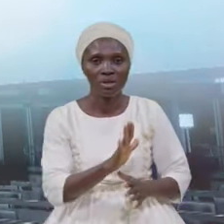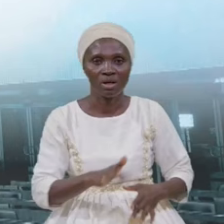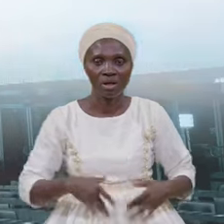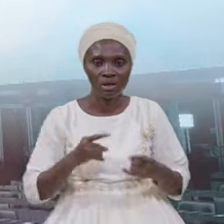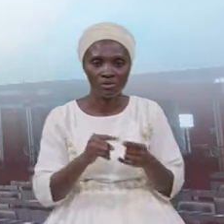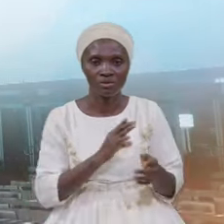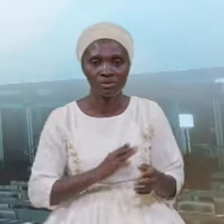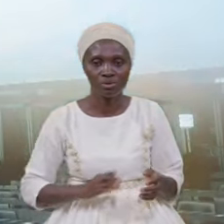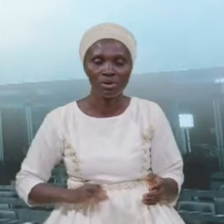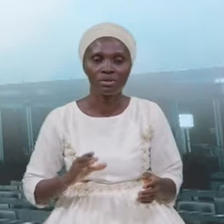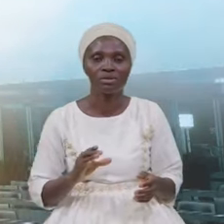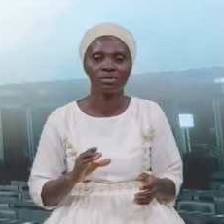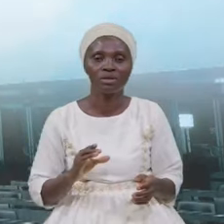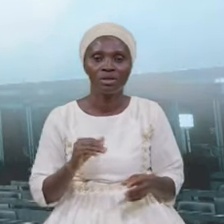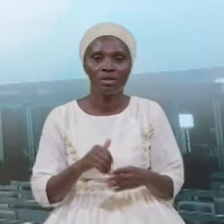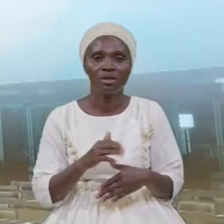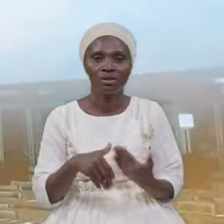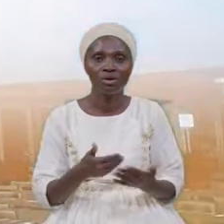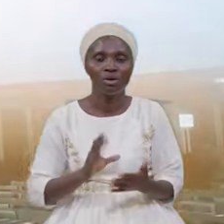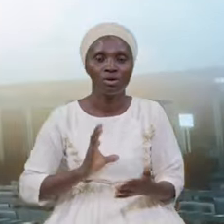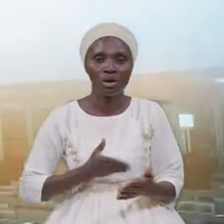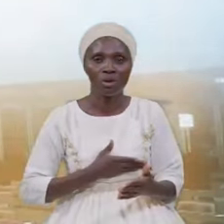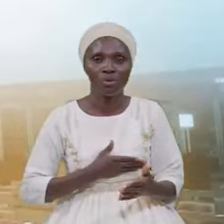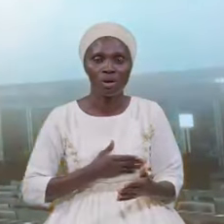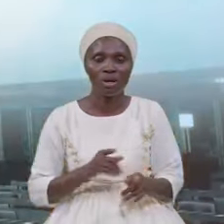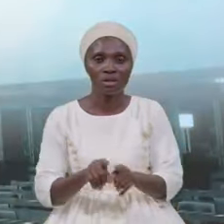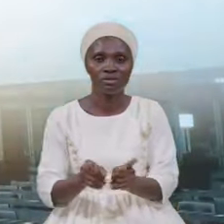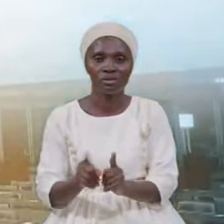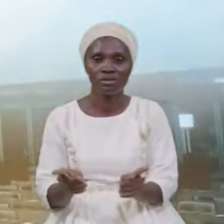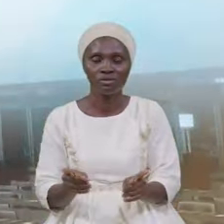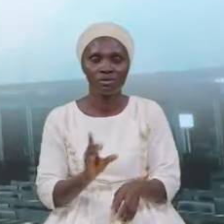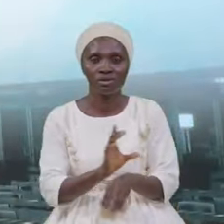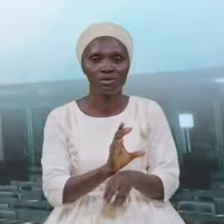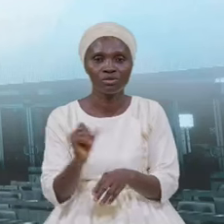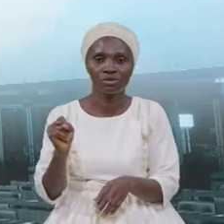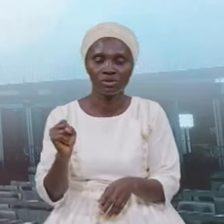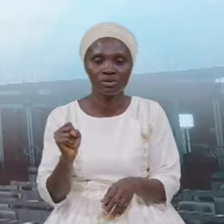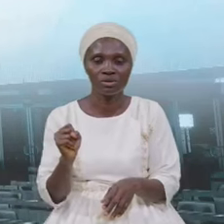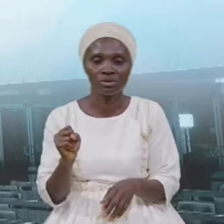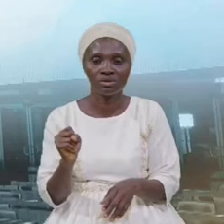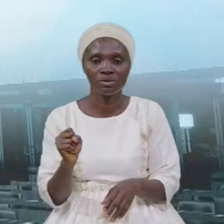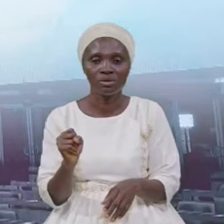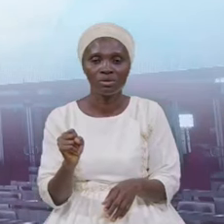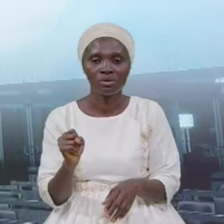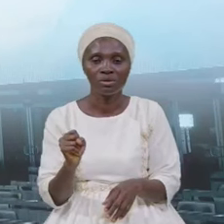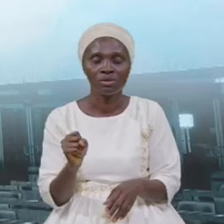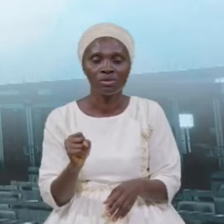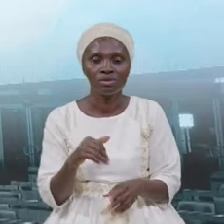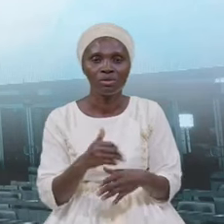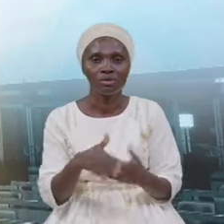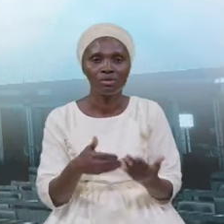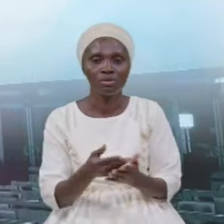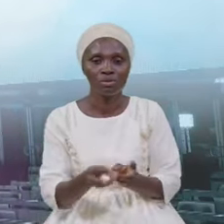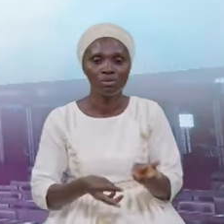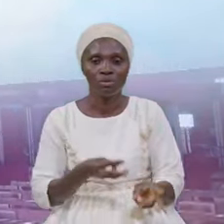régions. C'est pourquoi il faut donner vos contacts et on vous contactera pour vous indiquer